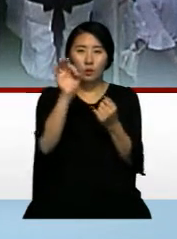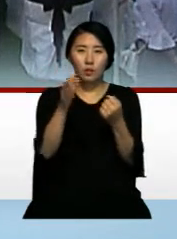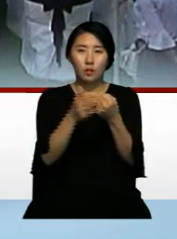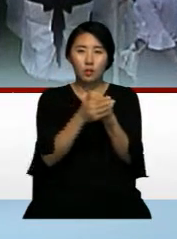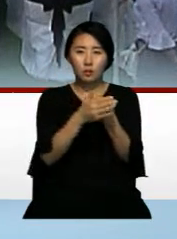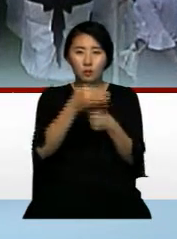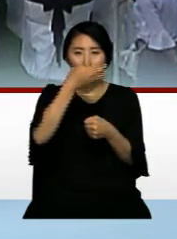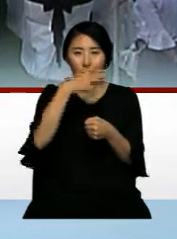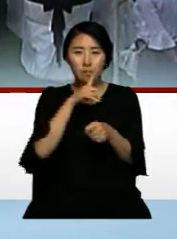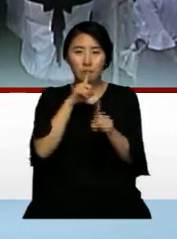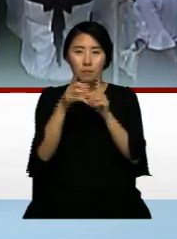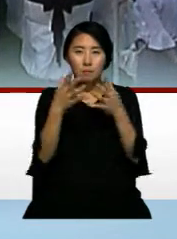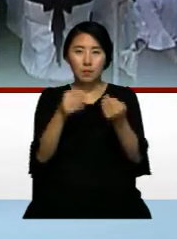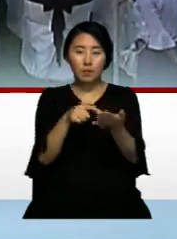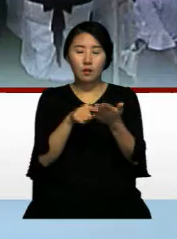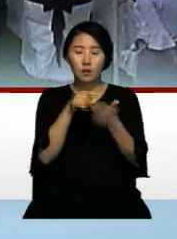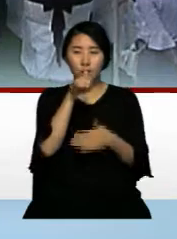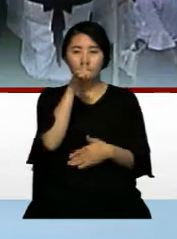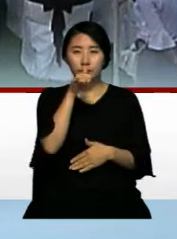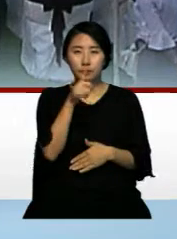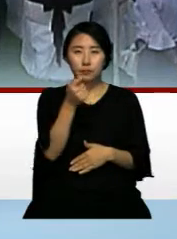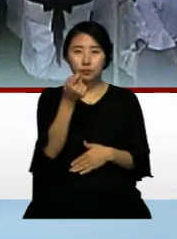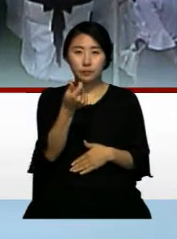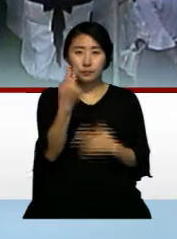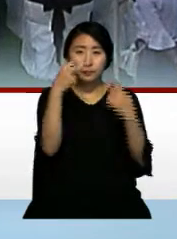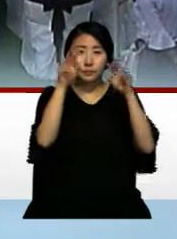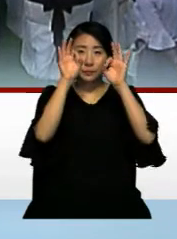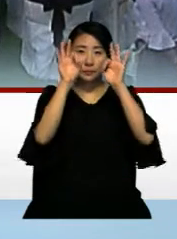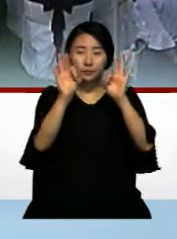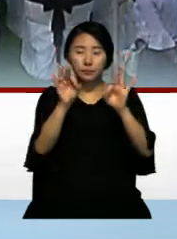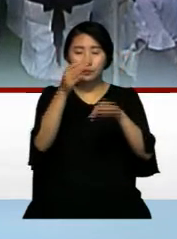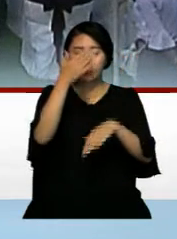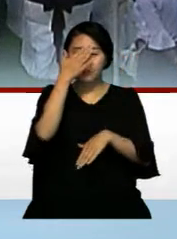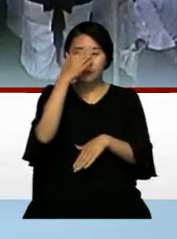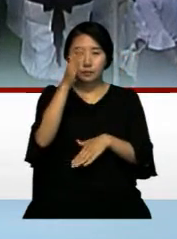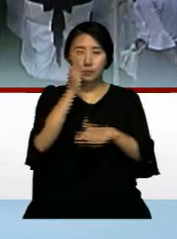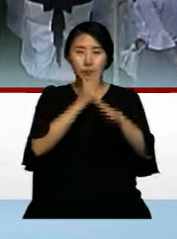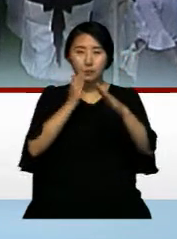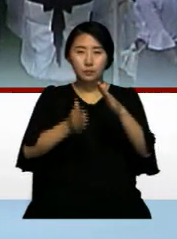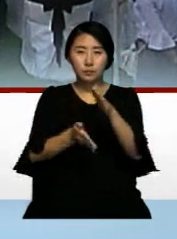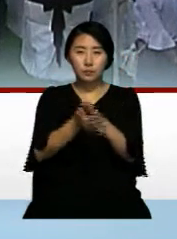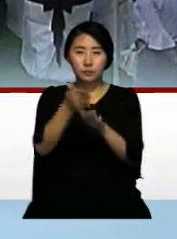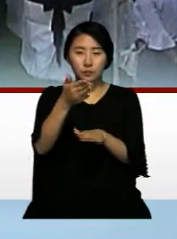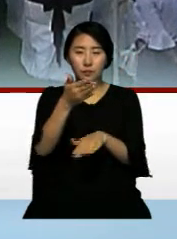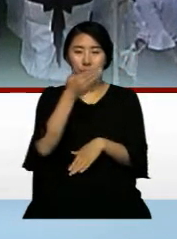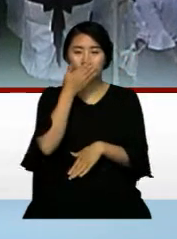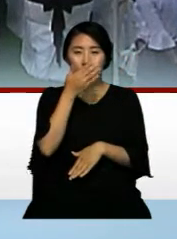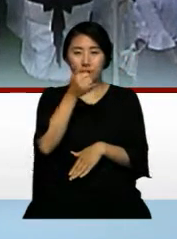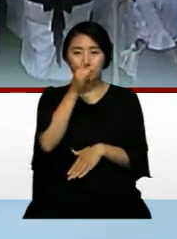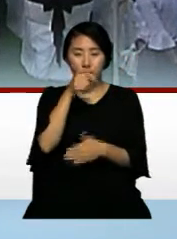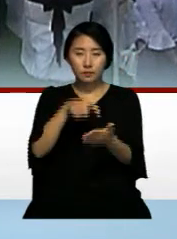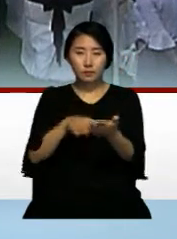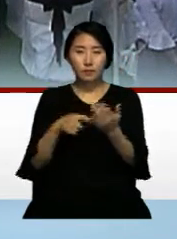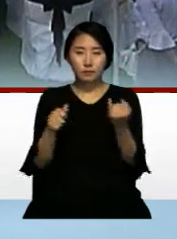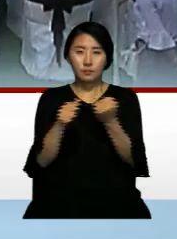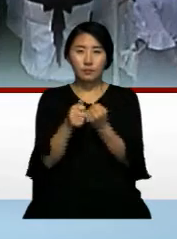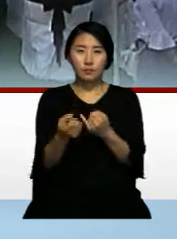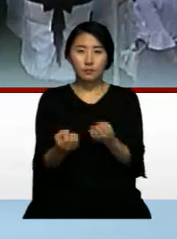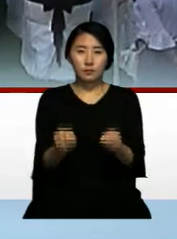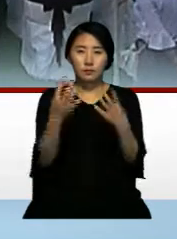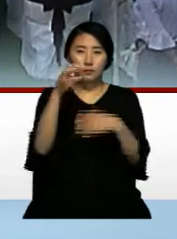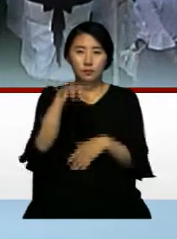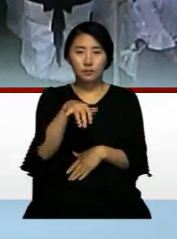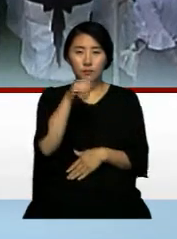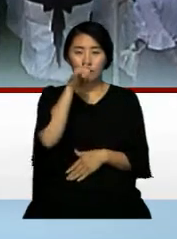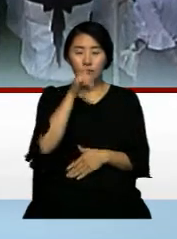허리 휜다는 얘기도 나오는데요. 조금만 눈을 돌리면 공공시설에서 무료로 할 수 있는 알뜰 결혼식장이